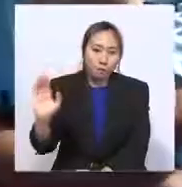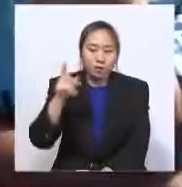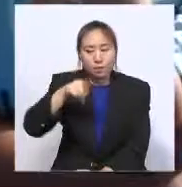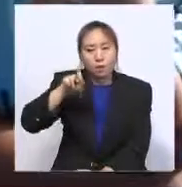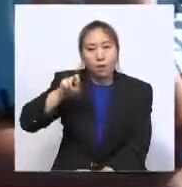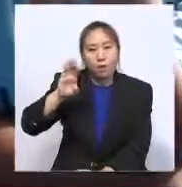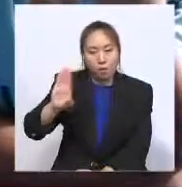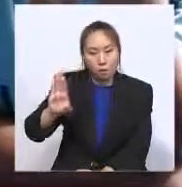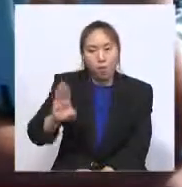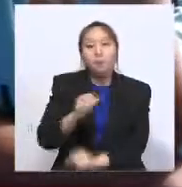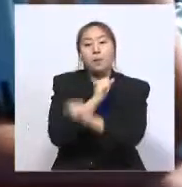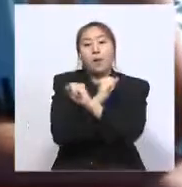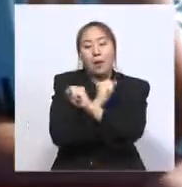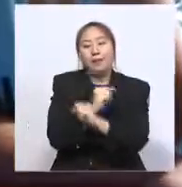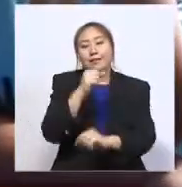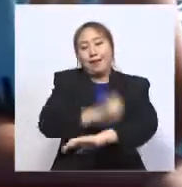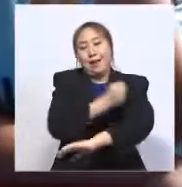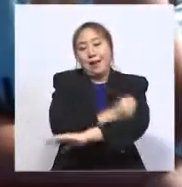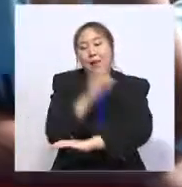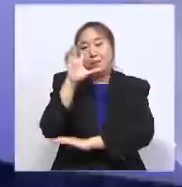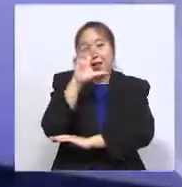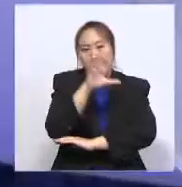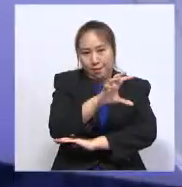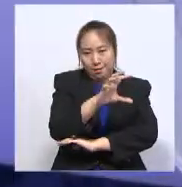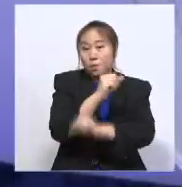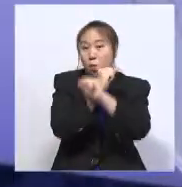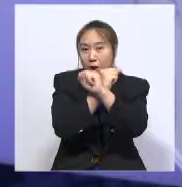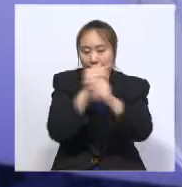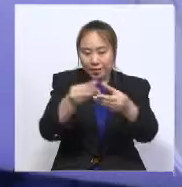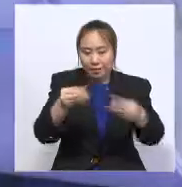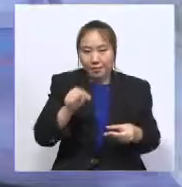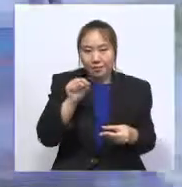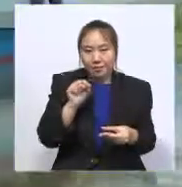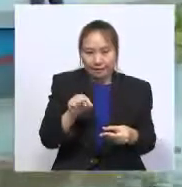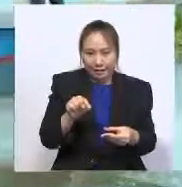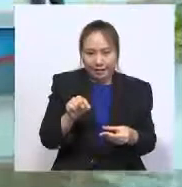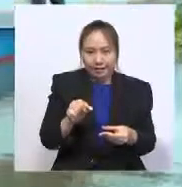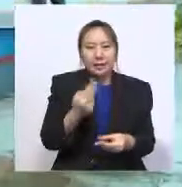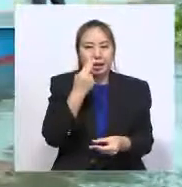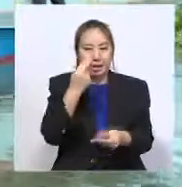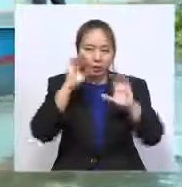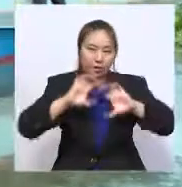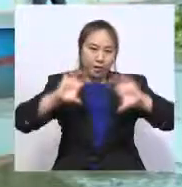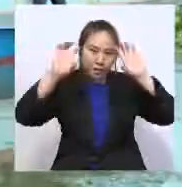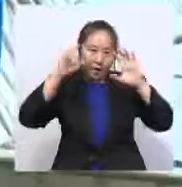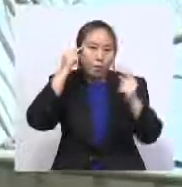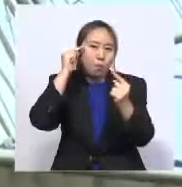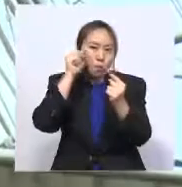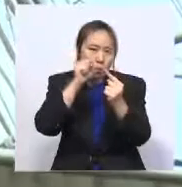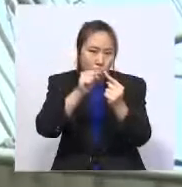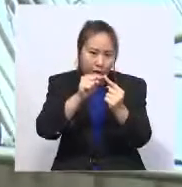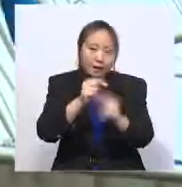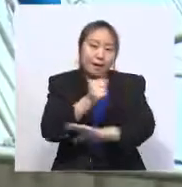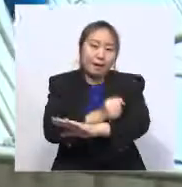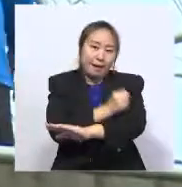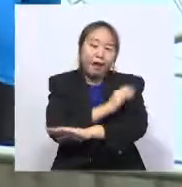ญญัติป้องกันและปราบปรามการใช้แรงงานบังคับฉบับนี้จะสะท้อนถึงความมุ่งมั่นของรัฐบาลในการดูแลแรงงานทุ